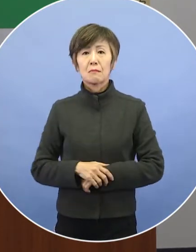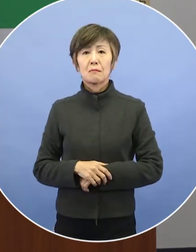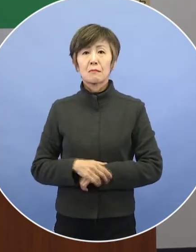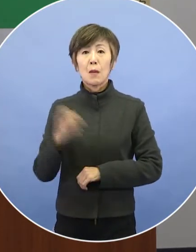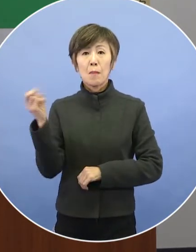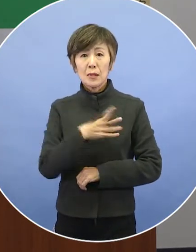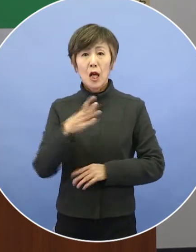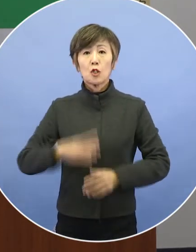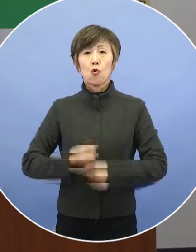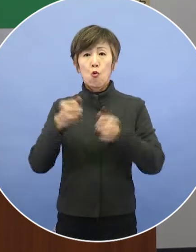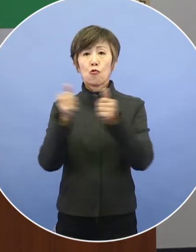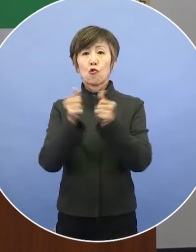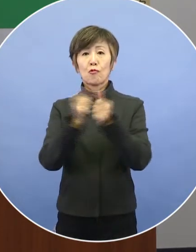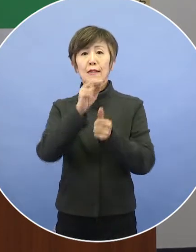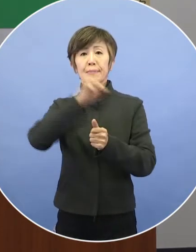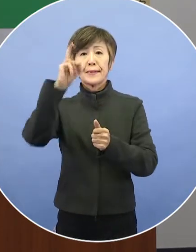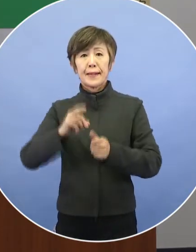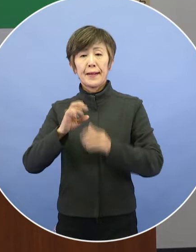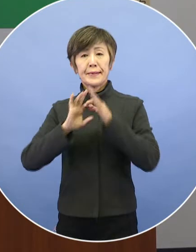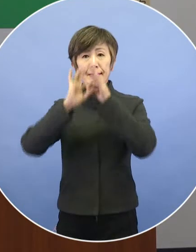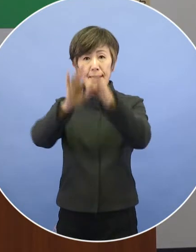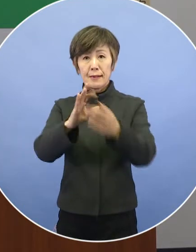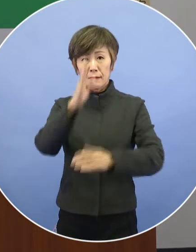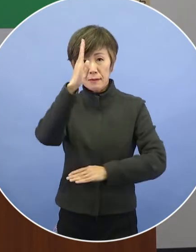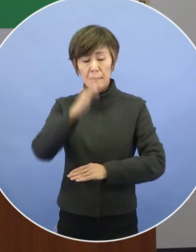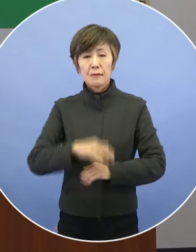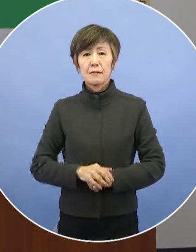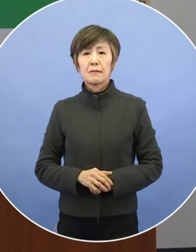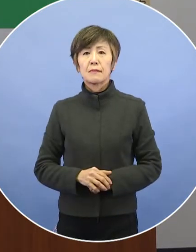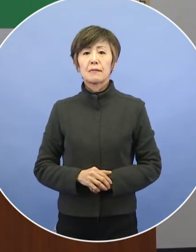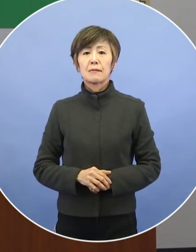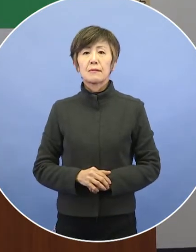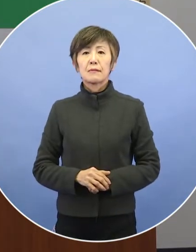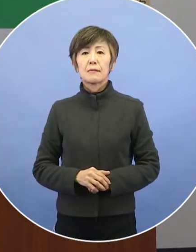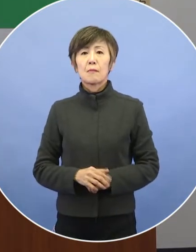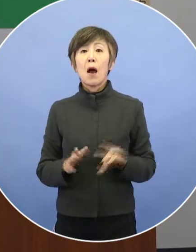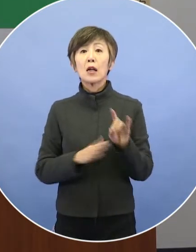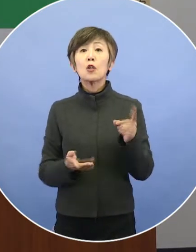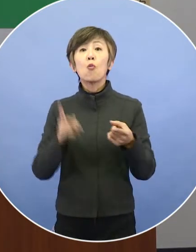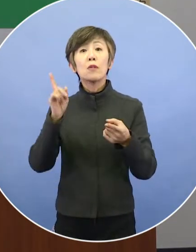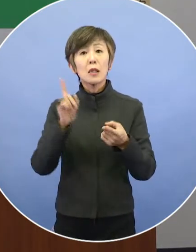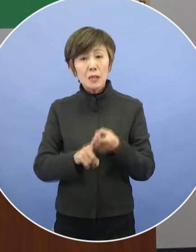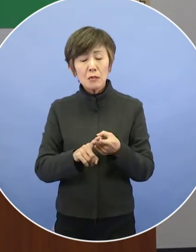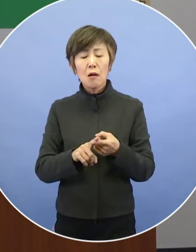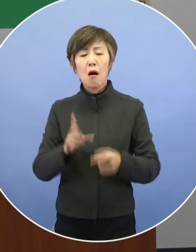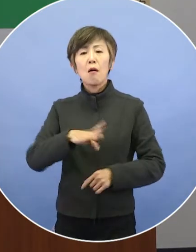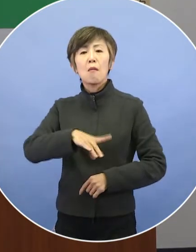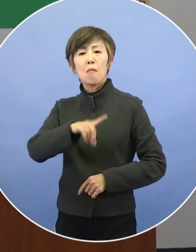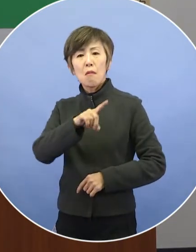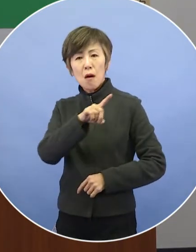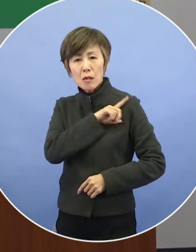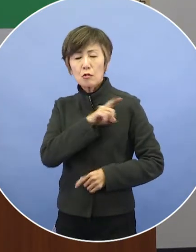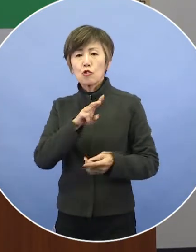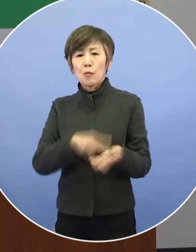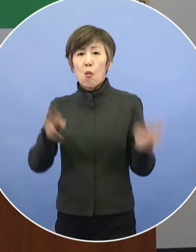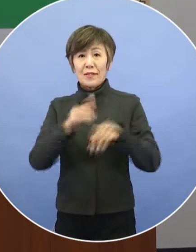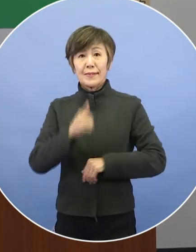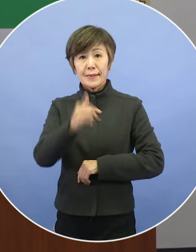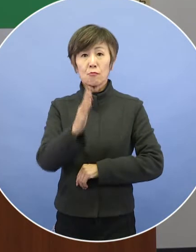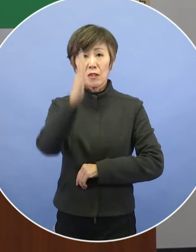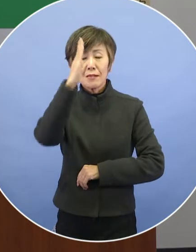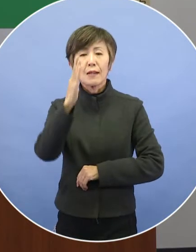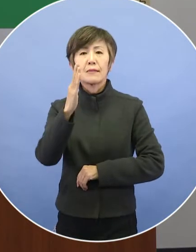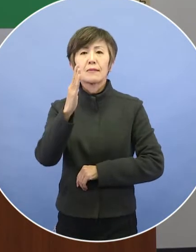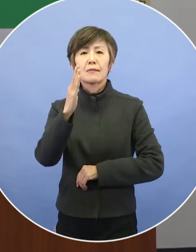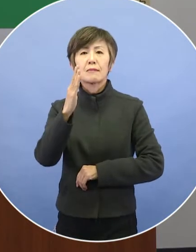または総合相談センターにご連絡をいただくこういうことで基本的にはまず医療を受けていただくそう